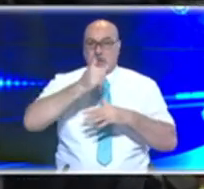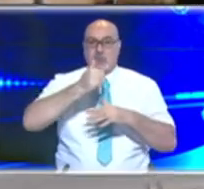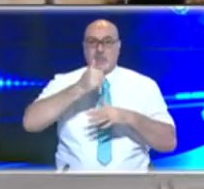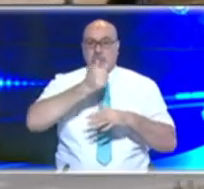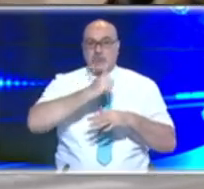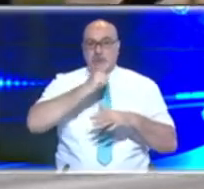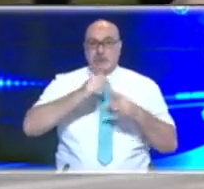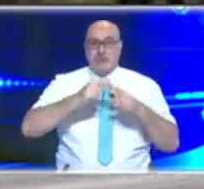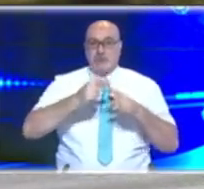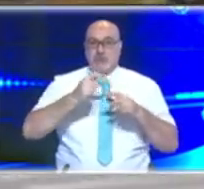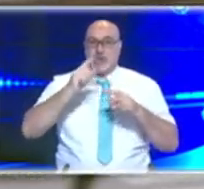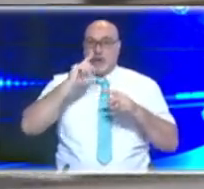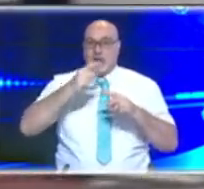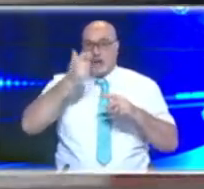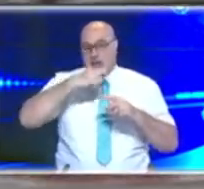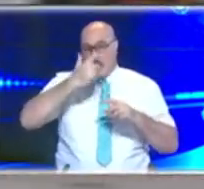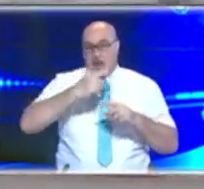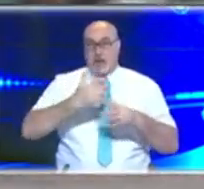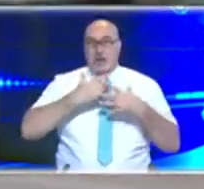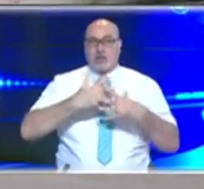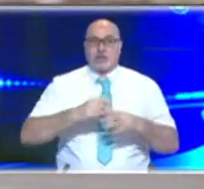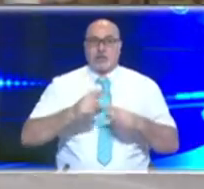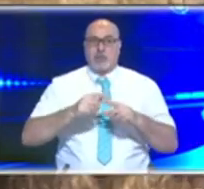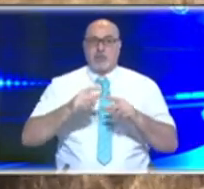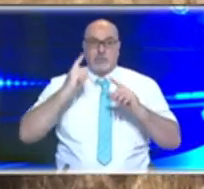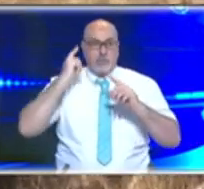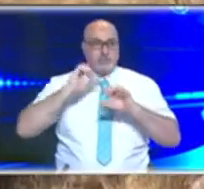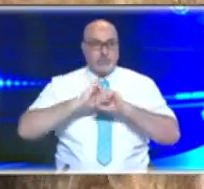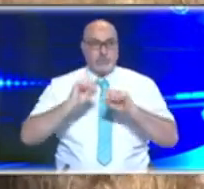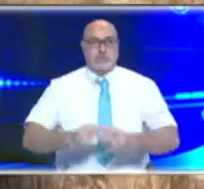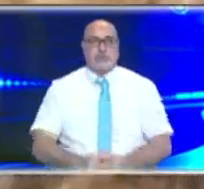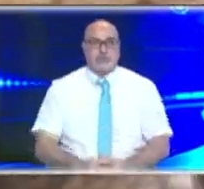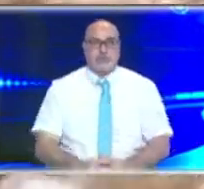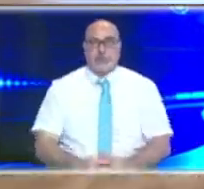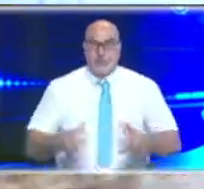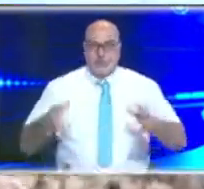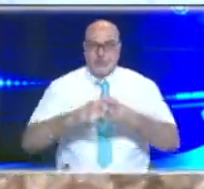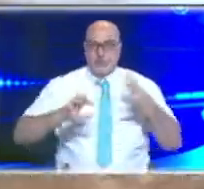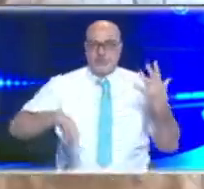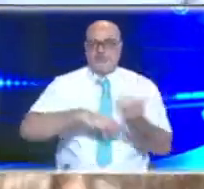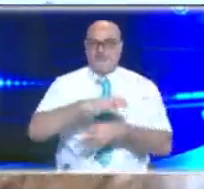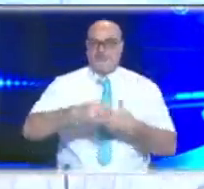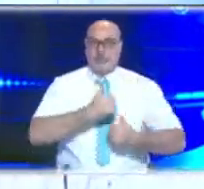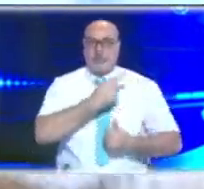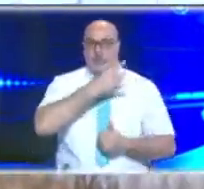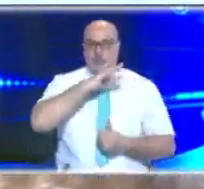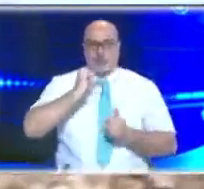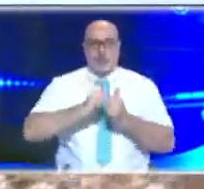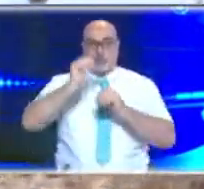بحالات اختناق بالغاز المسيل للدموع وقنابل الصوت خلال مواجهات مع قوات الاحتلال